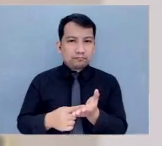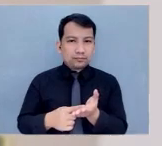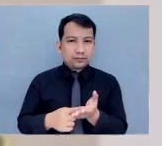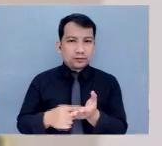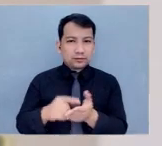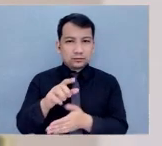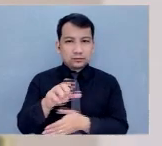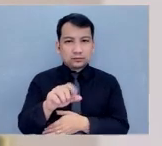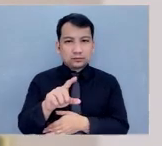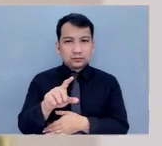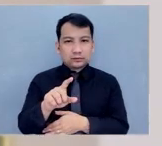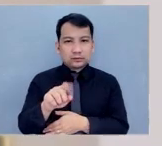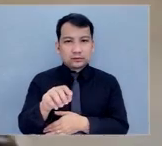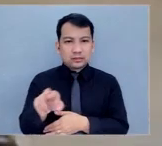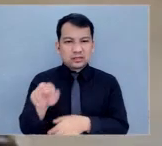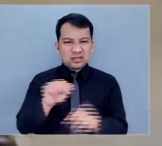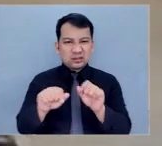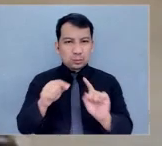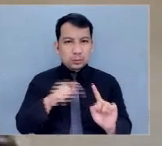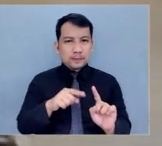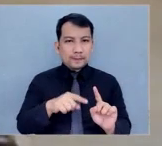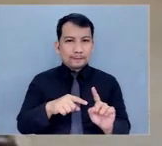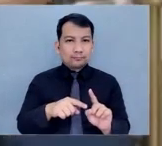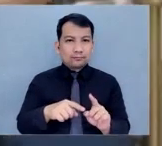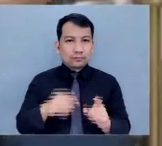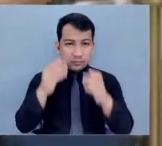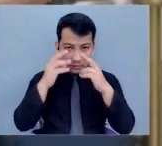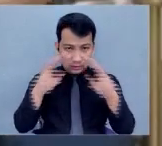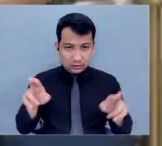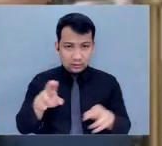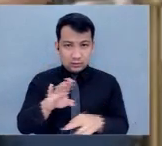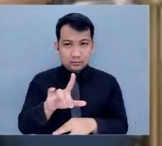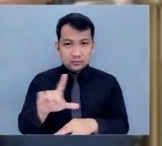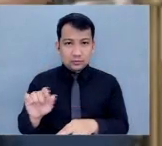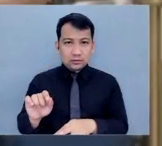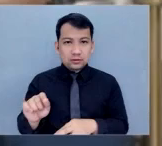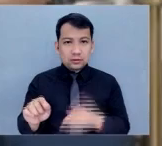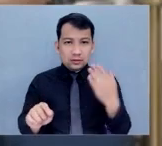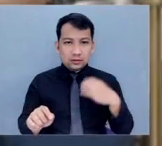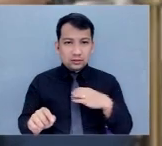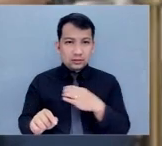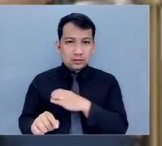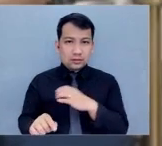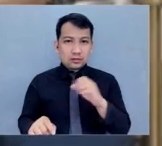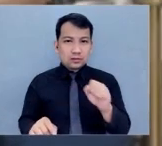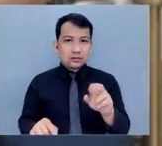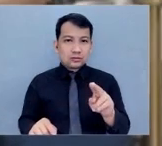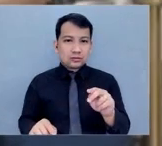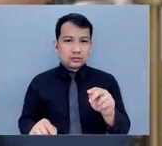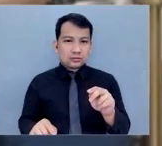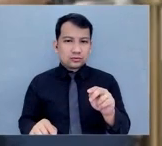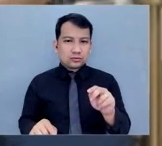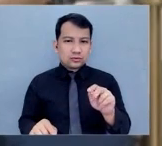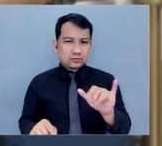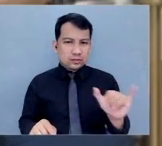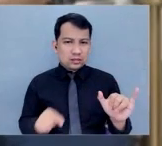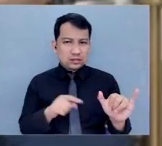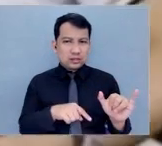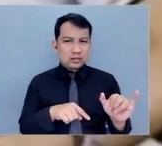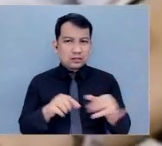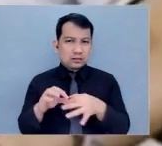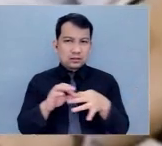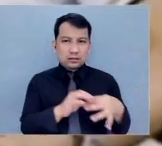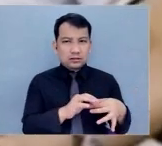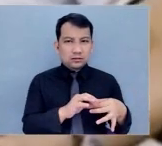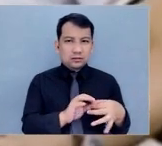Artista, pinabulaanan ni Mayor Bullet at former Congressman Suntay ang mga haka-haka sa pagkakaugnay